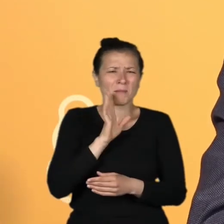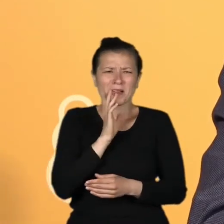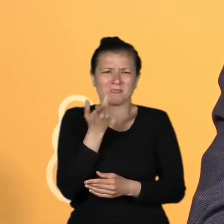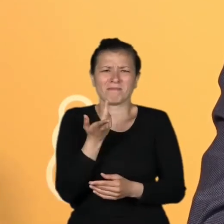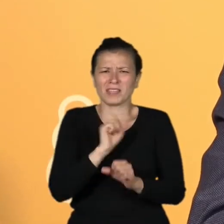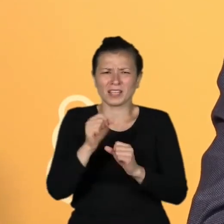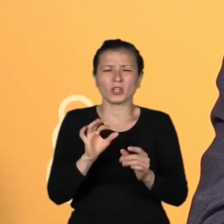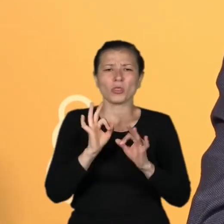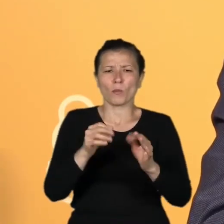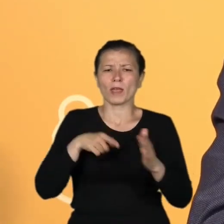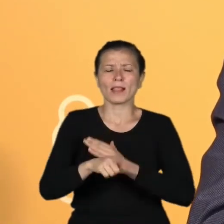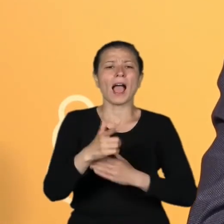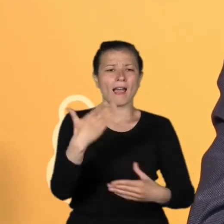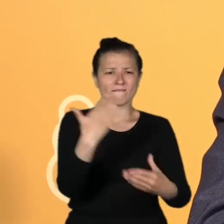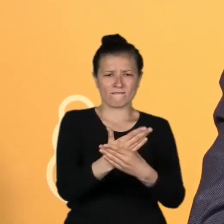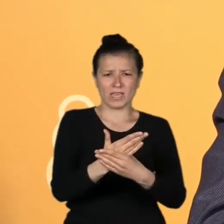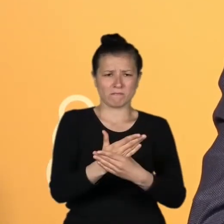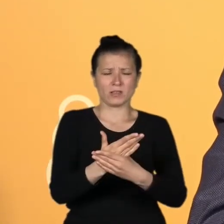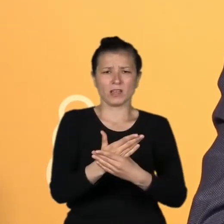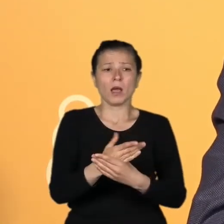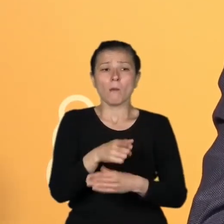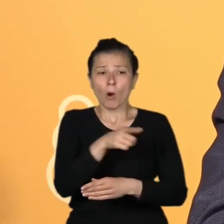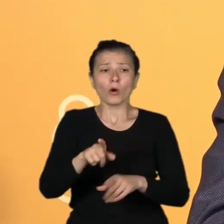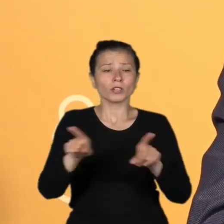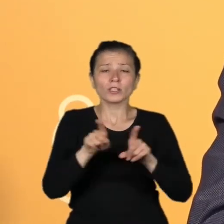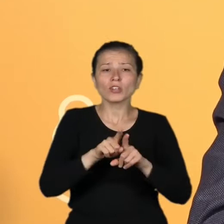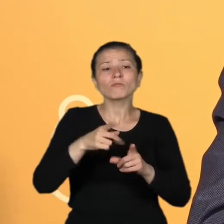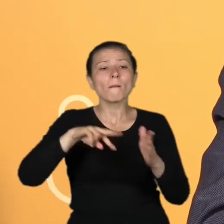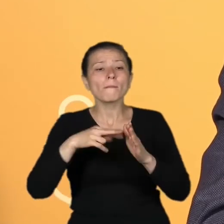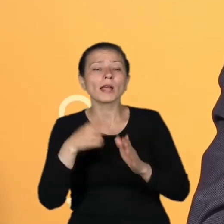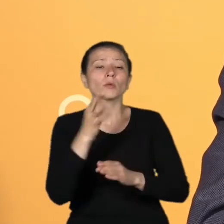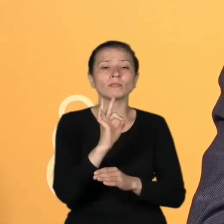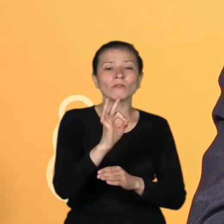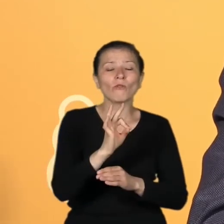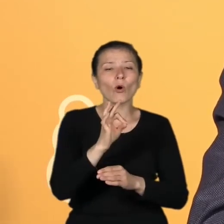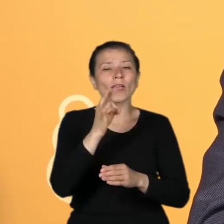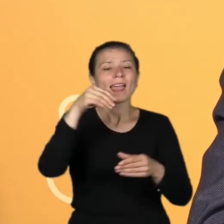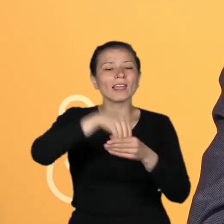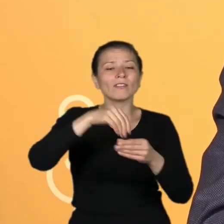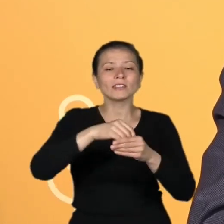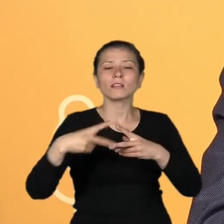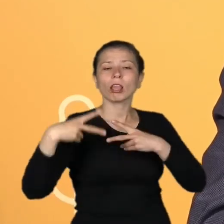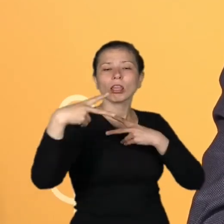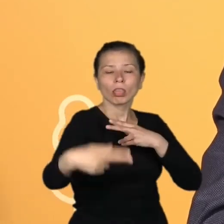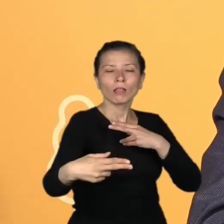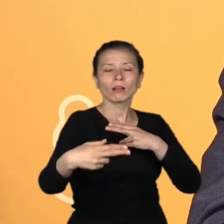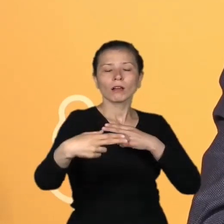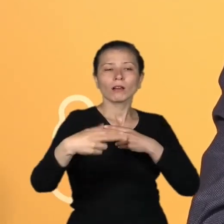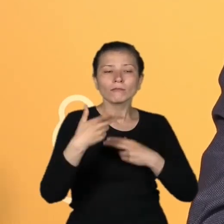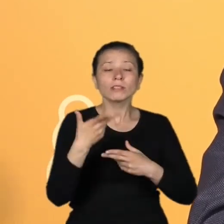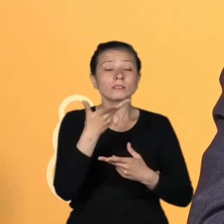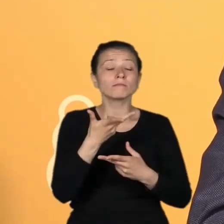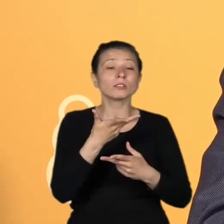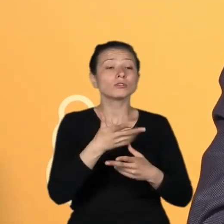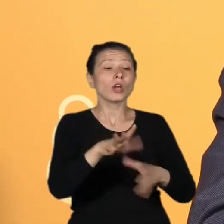przedsiębiorców, bo oni też planują swoje inwestycje w dłuższej perspektywie, więc to, czy procedura uzyskania pozwolenia